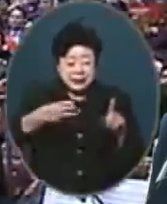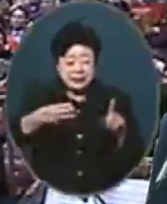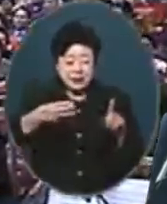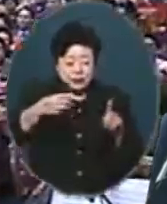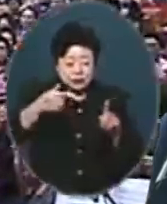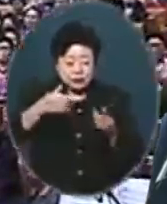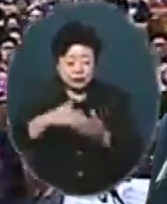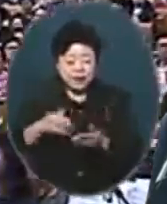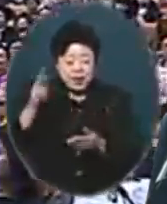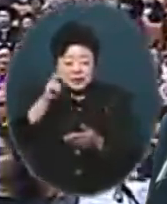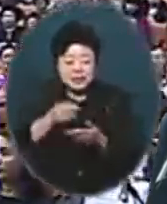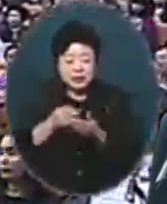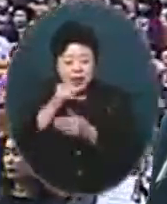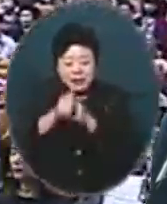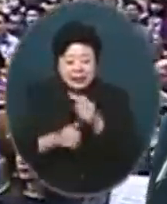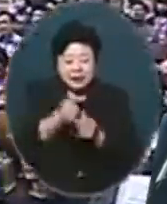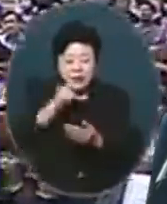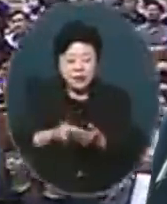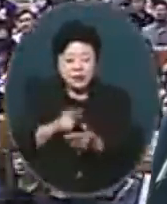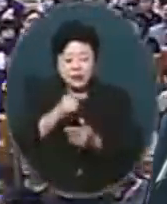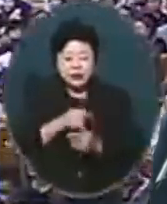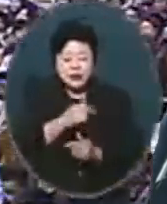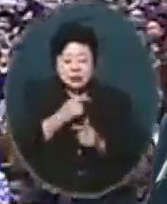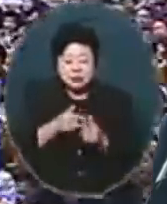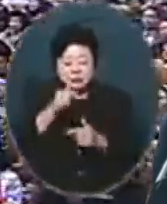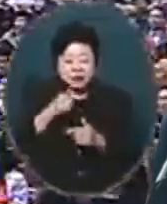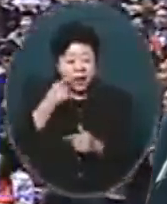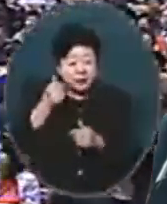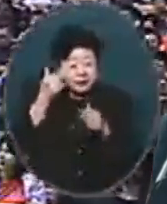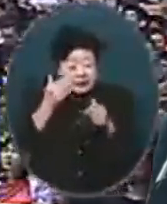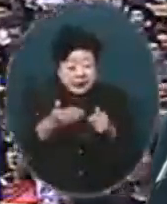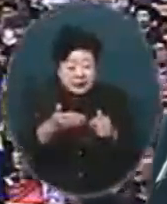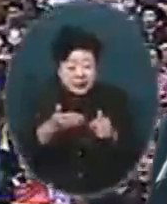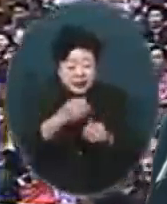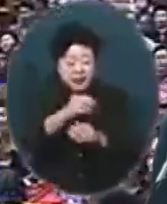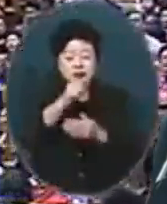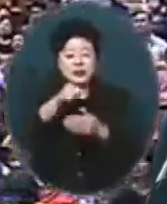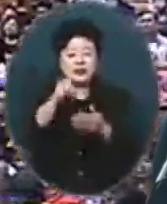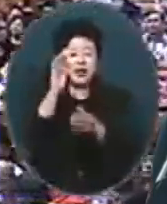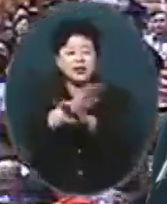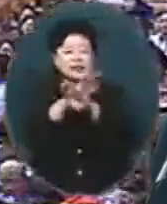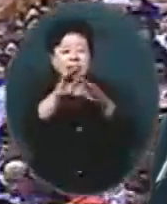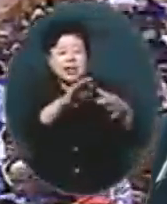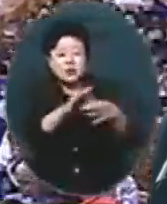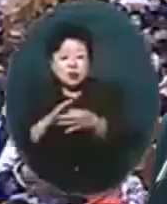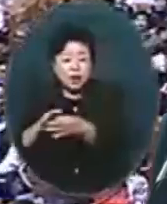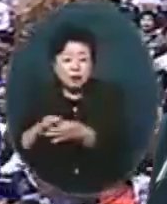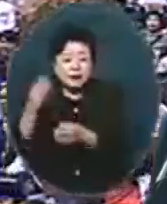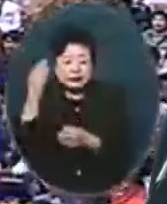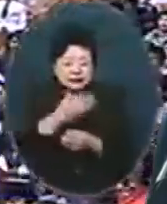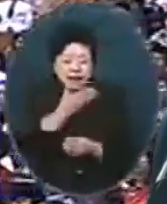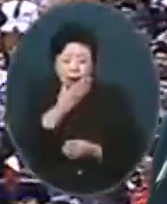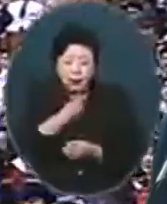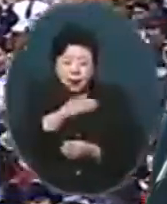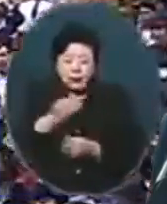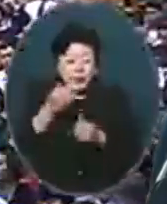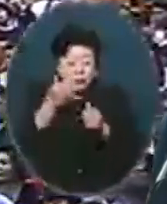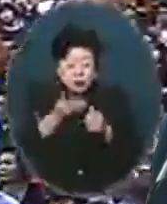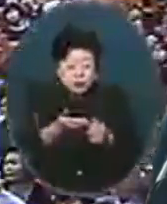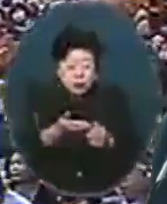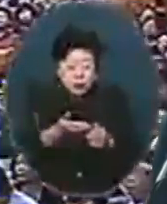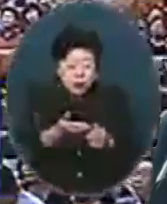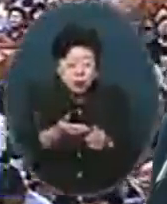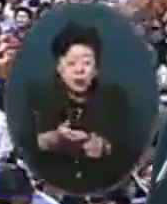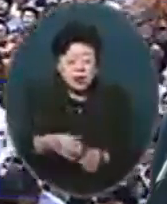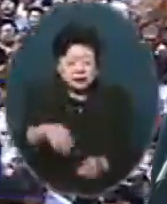보면 찬송하리로다 하나님 곧 우리 주 예수 그리스도의 아버지께서 그리스도 안에서 하늘에 속한 모든 신령한 복을 우리에게 주시되